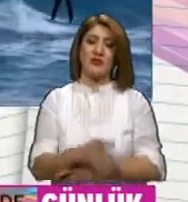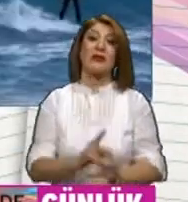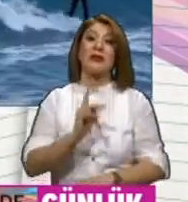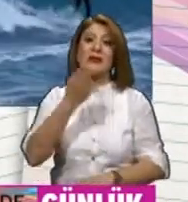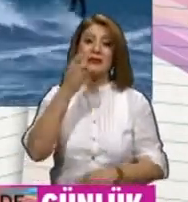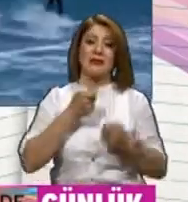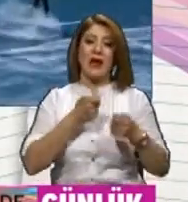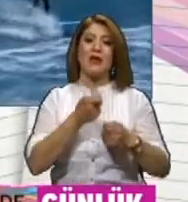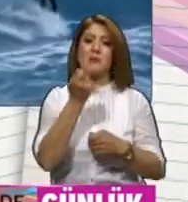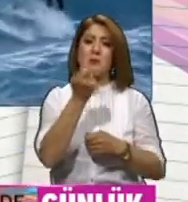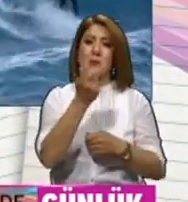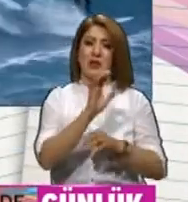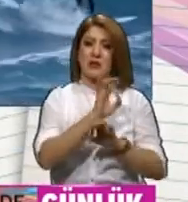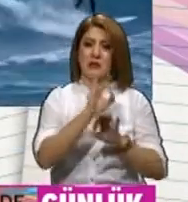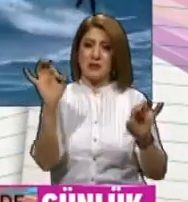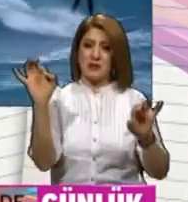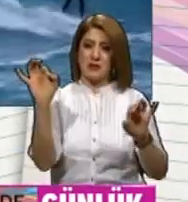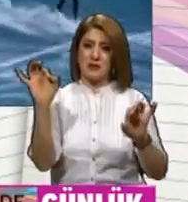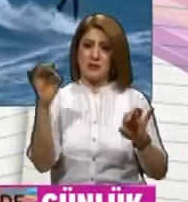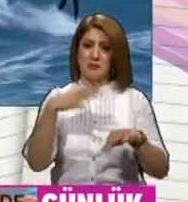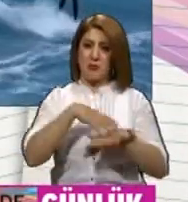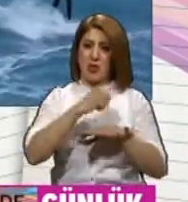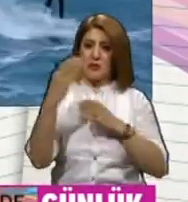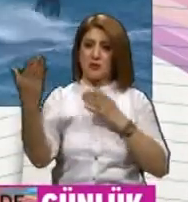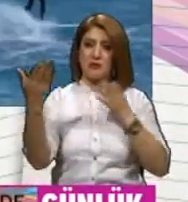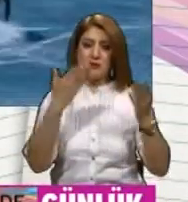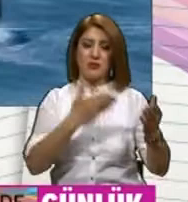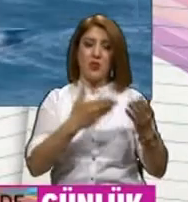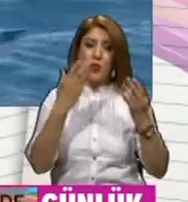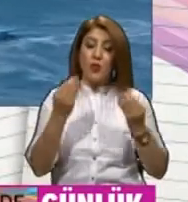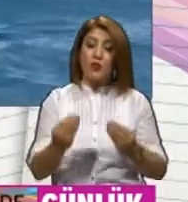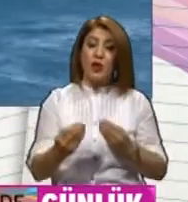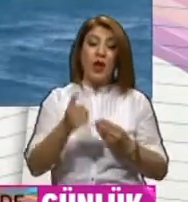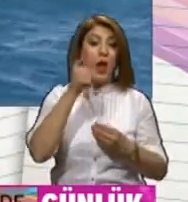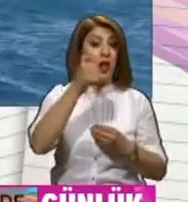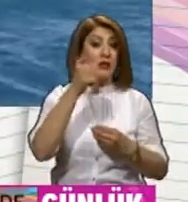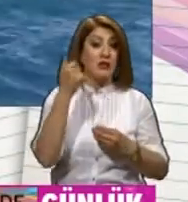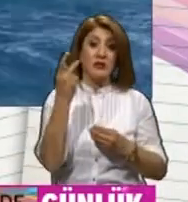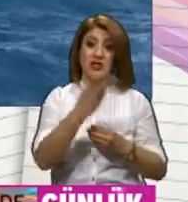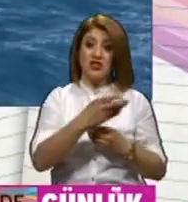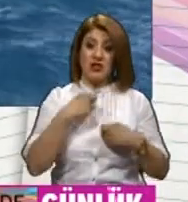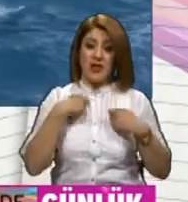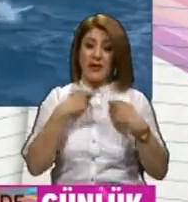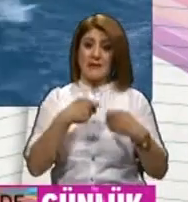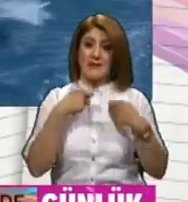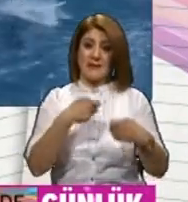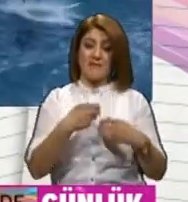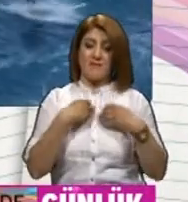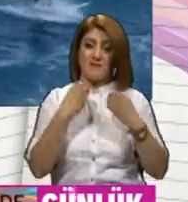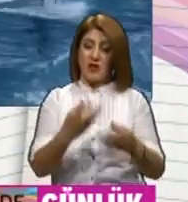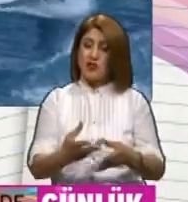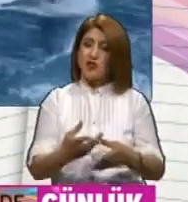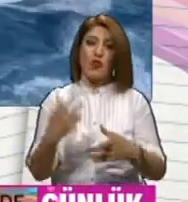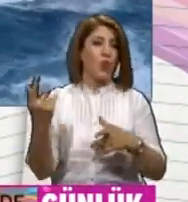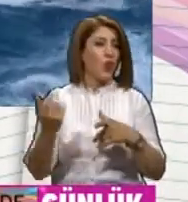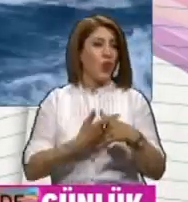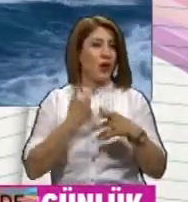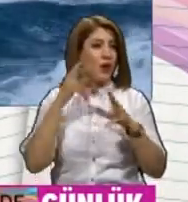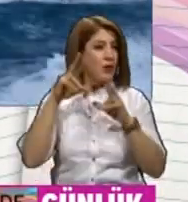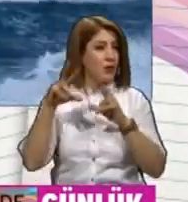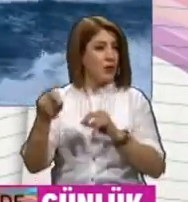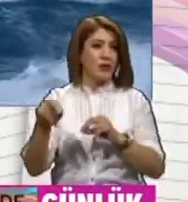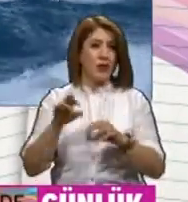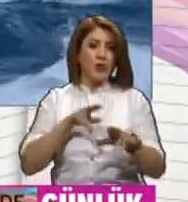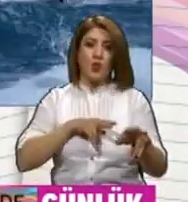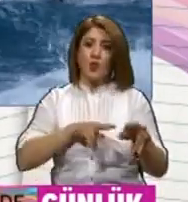dersler ücretsiz bir şekilde bu merkezi kullanabilecekler. Harika. Bu kapsamda 6 kişi eğitmen oldu bizle beraber. Peki konaklama, ulaşım bunlar dahil